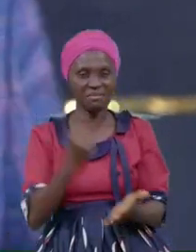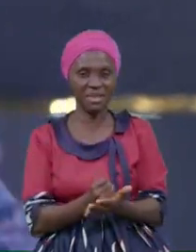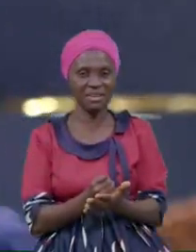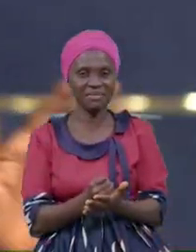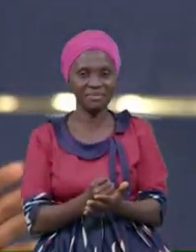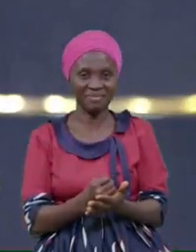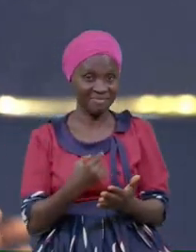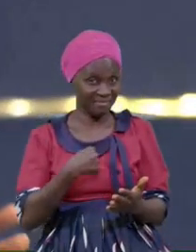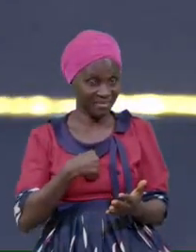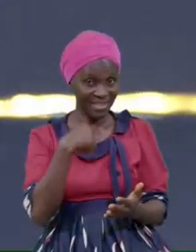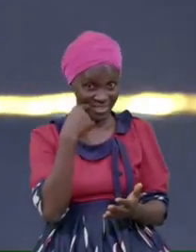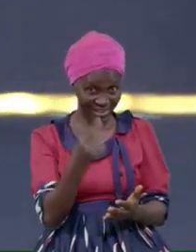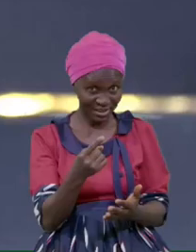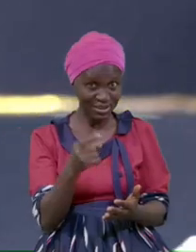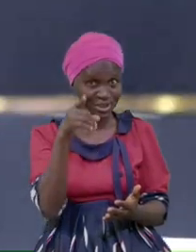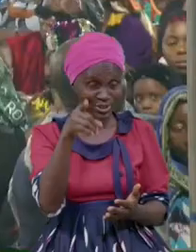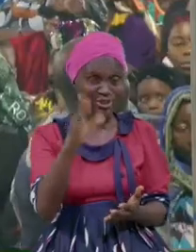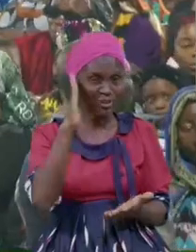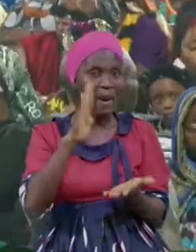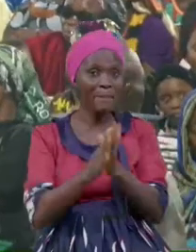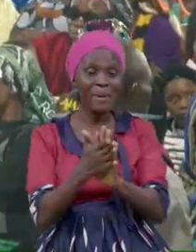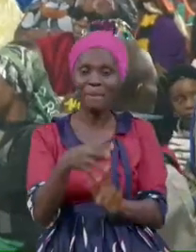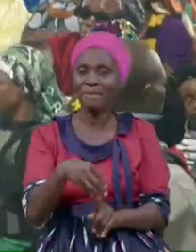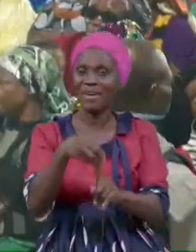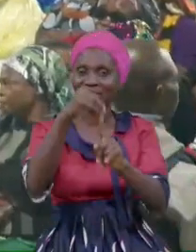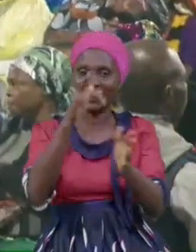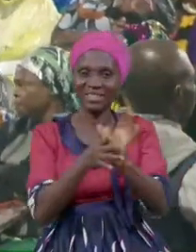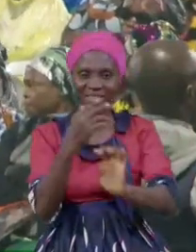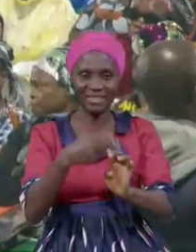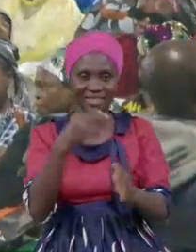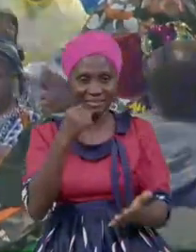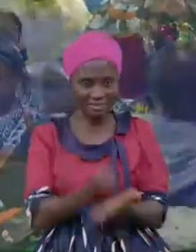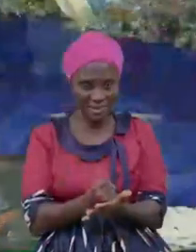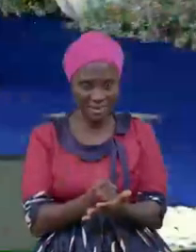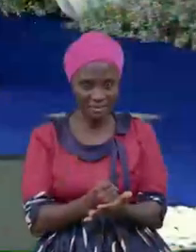Je vous le dis. Tu seras particulier.